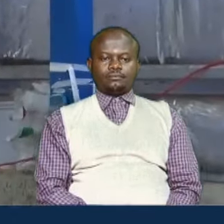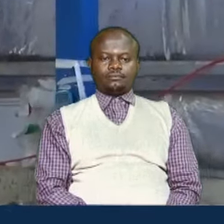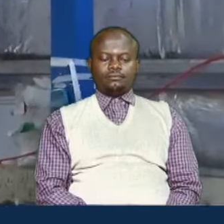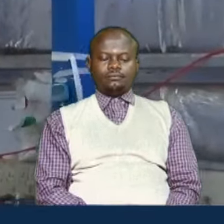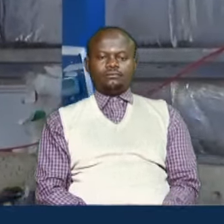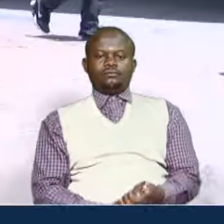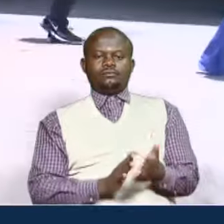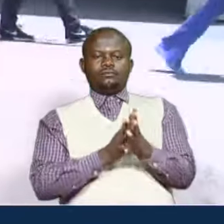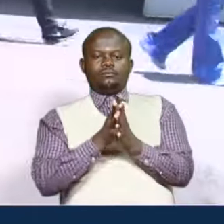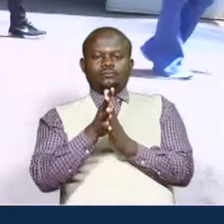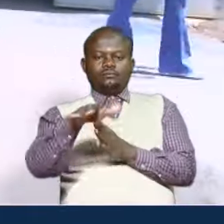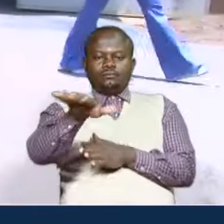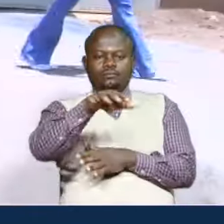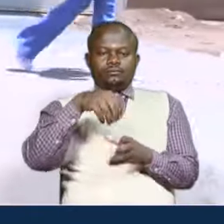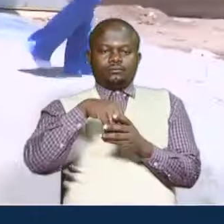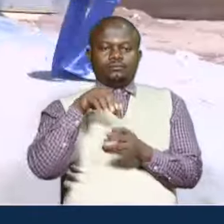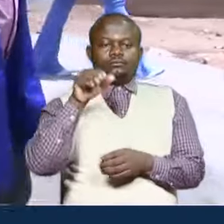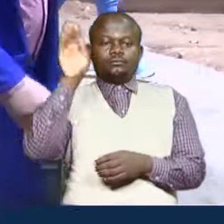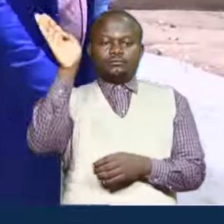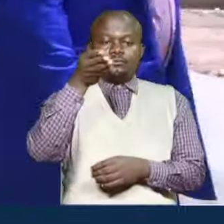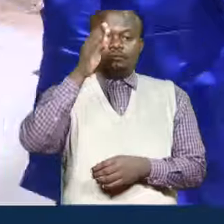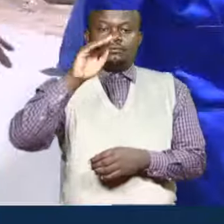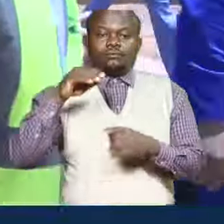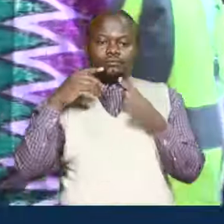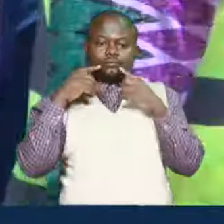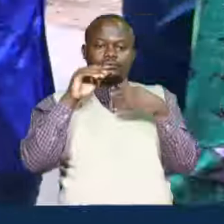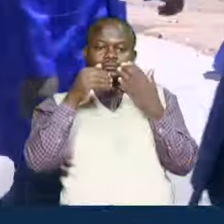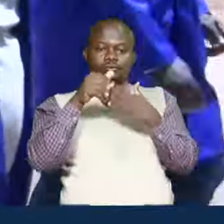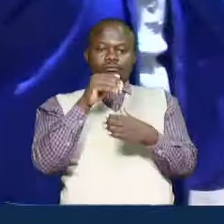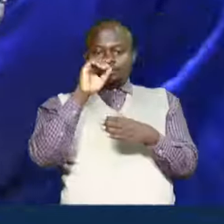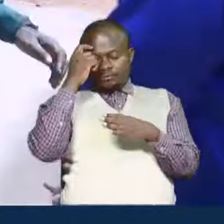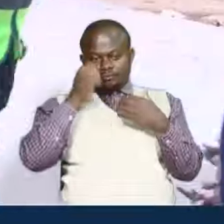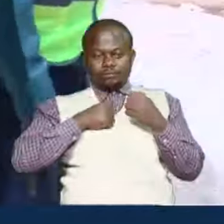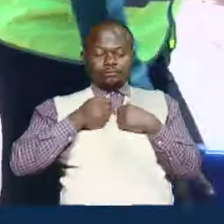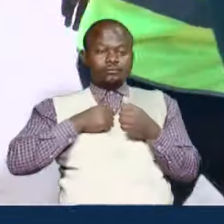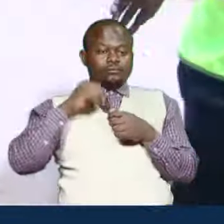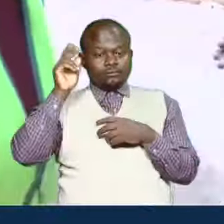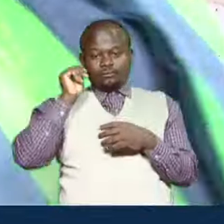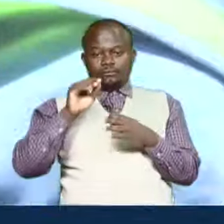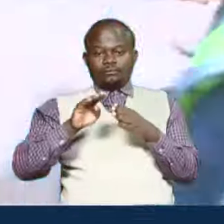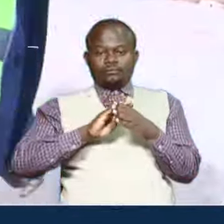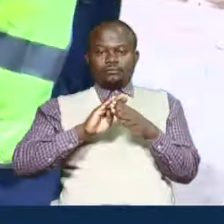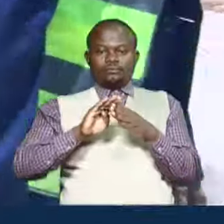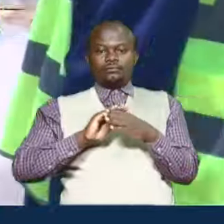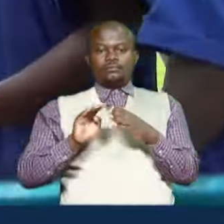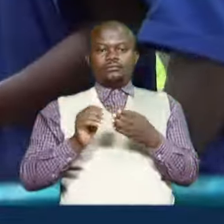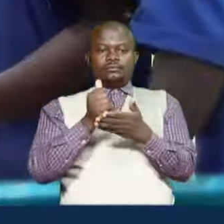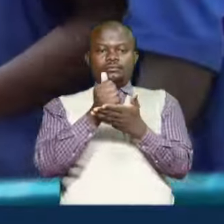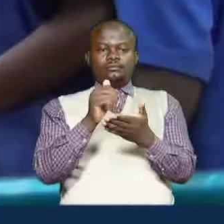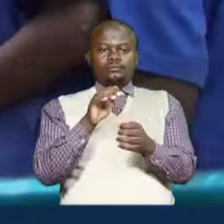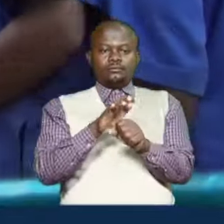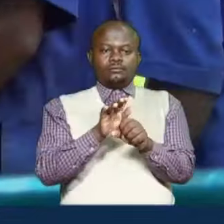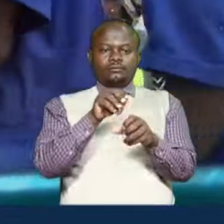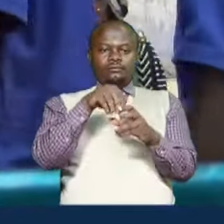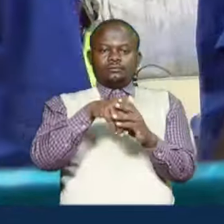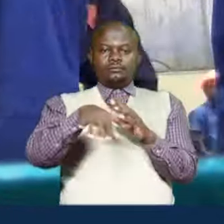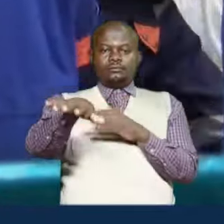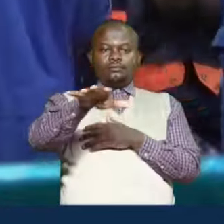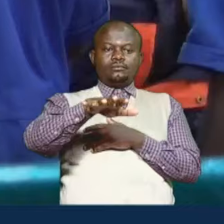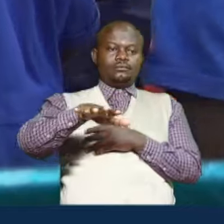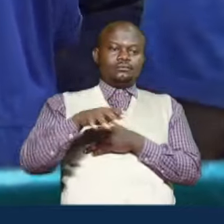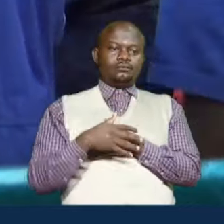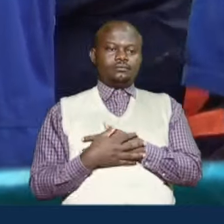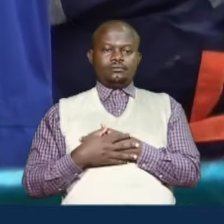Abashoye imari mu cyanya cy'inganda cya Bugesera bavuga ko kuba Leta y'u Rwanda yaroroheje ishoramari ari kimwe mu byabafashije kuyoboka iki cyanya